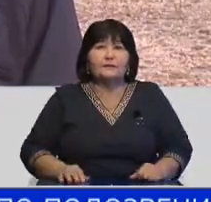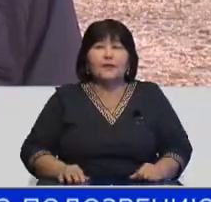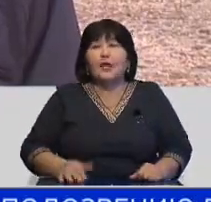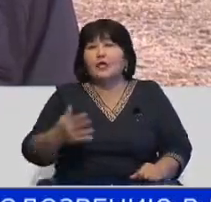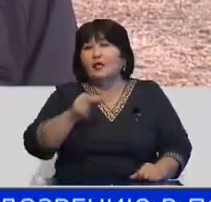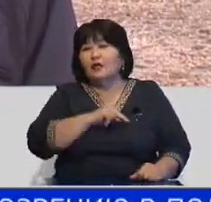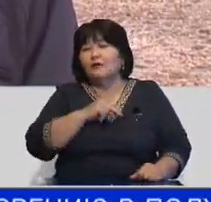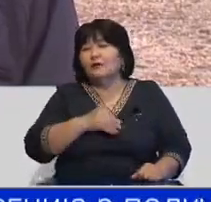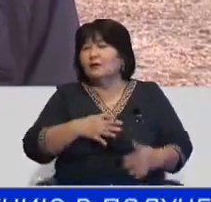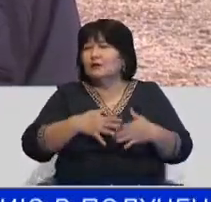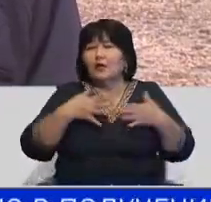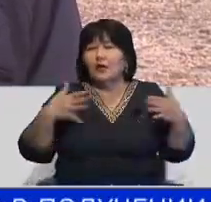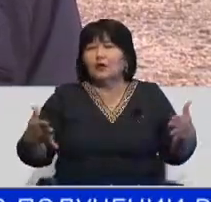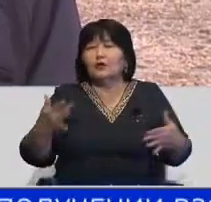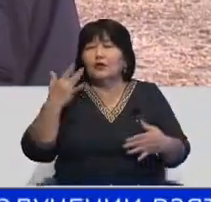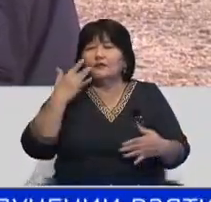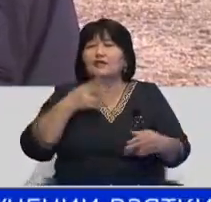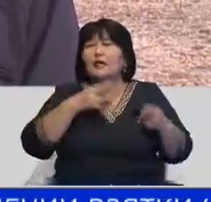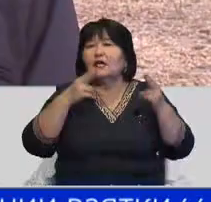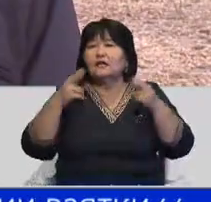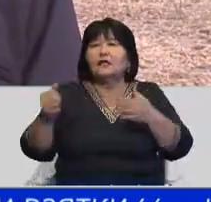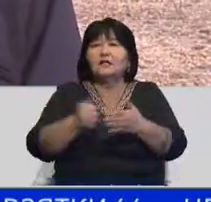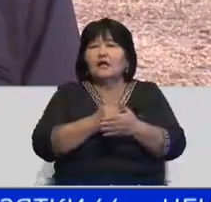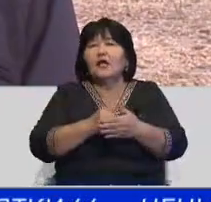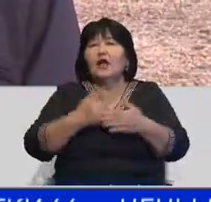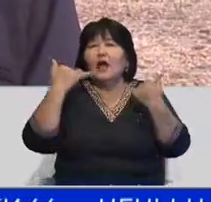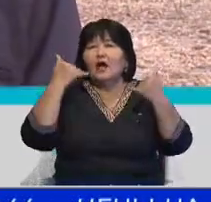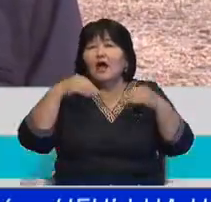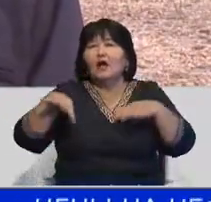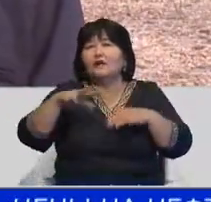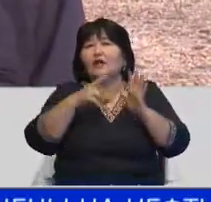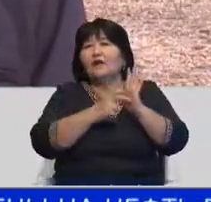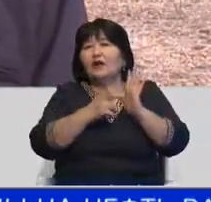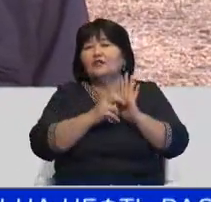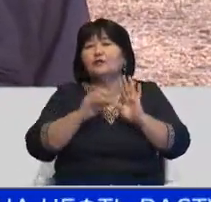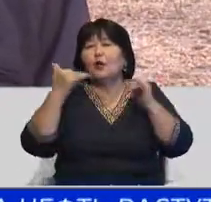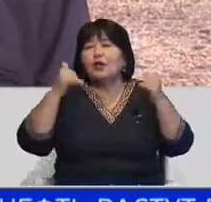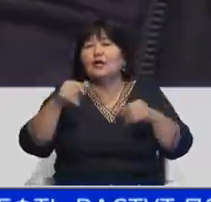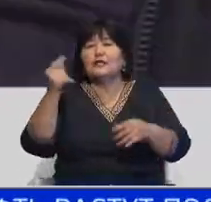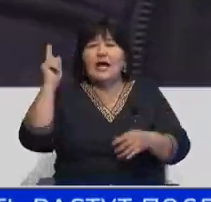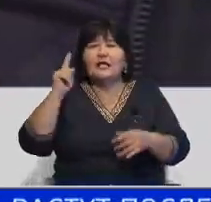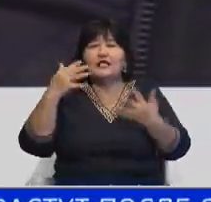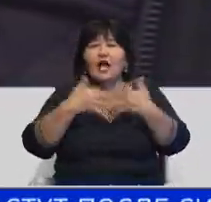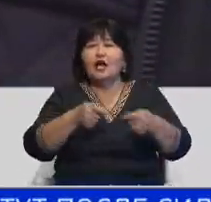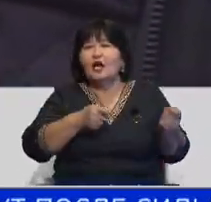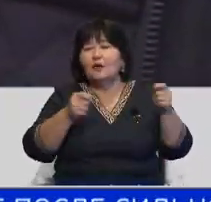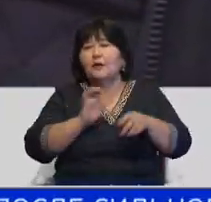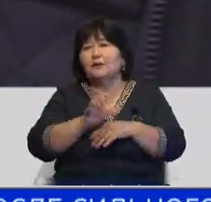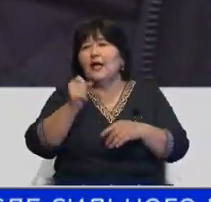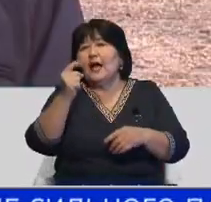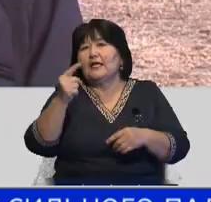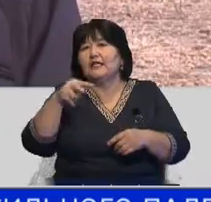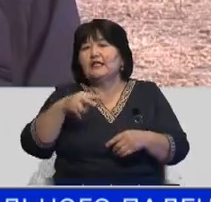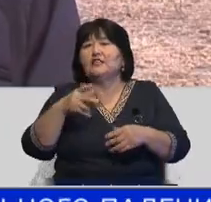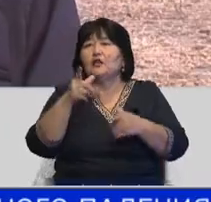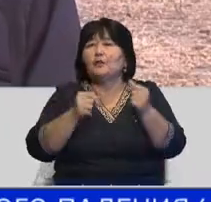Его труд неизмерим. Он бегал по разным инстанциям и достроил коровник на 800 голов. Установил израильское оборудование по производству 11 видов